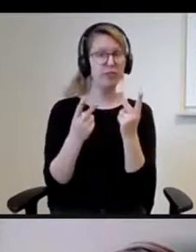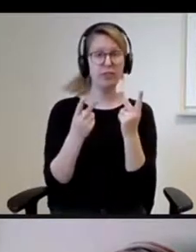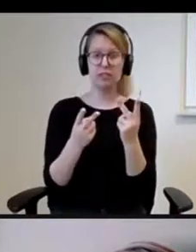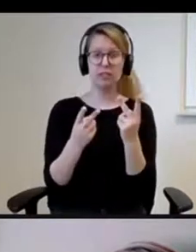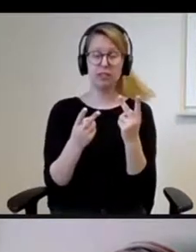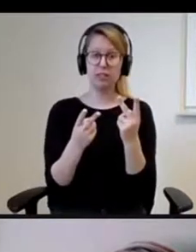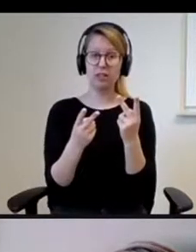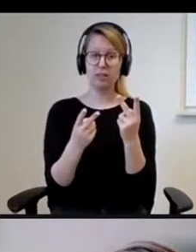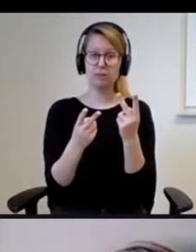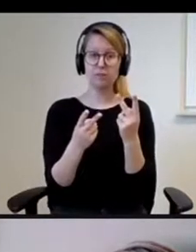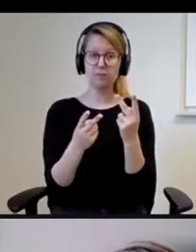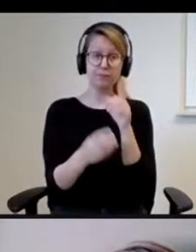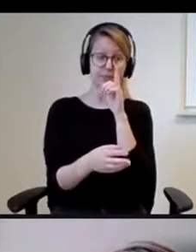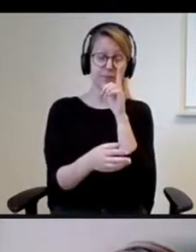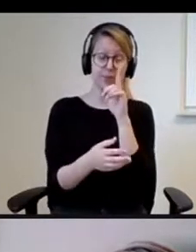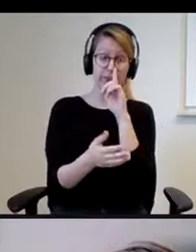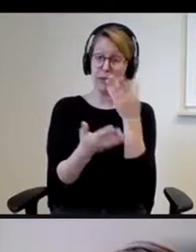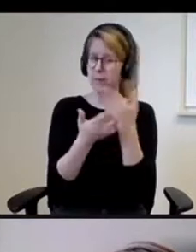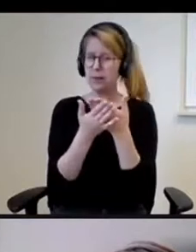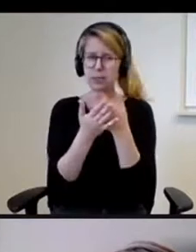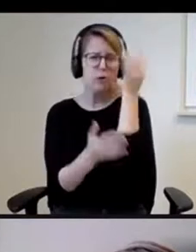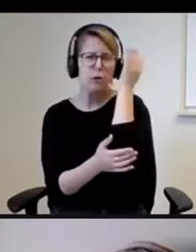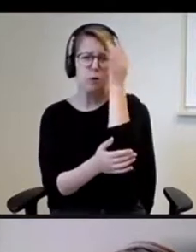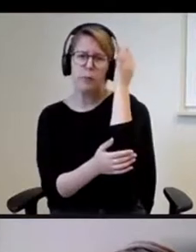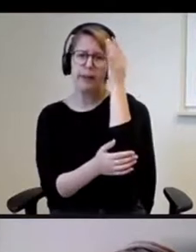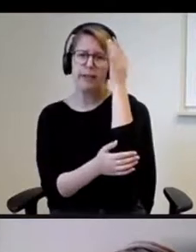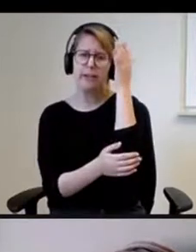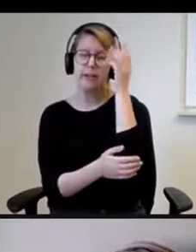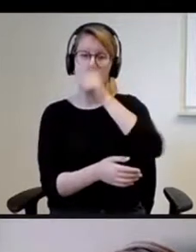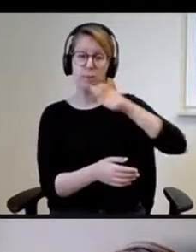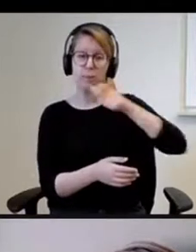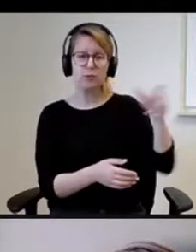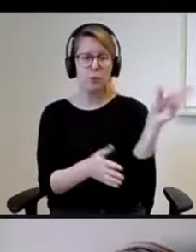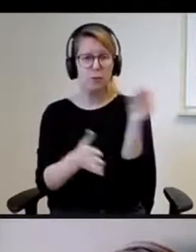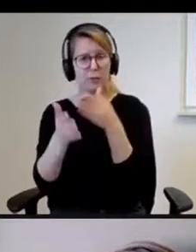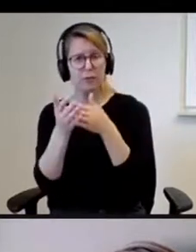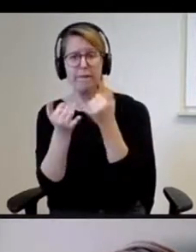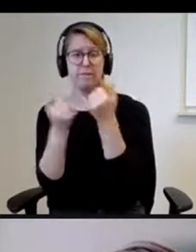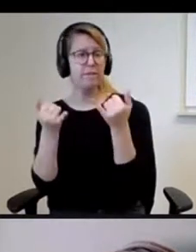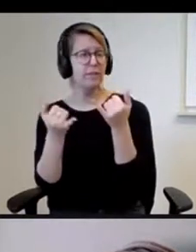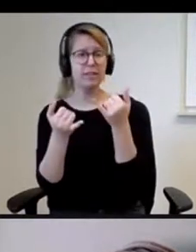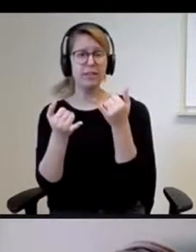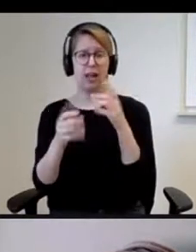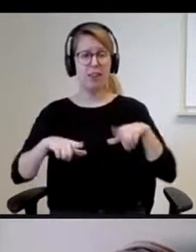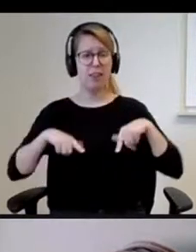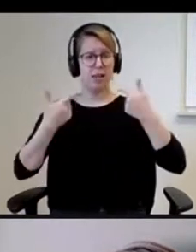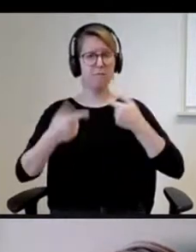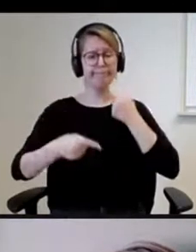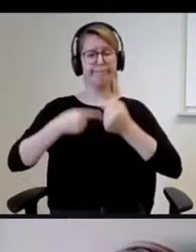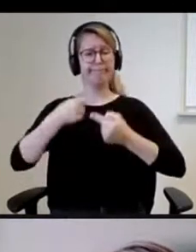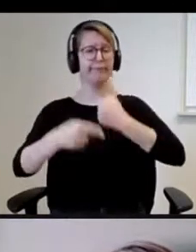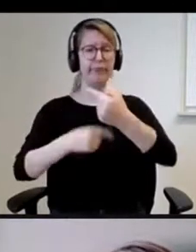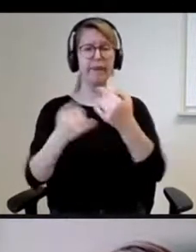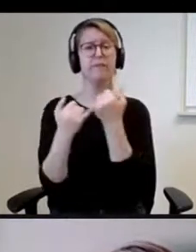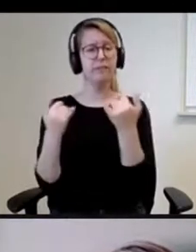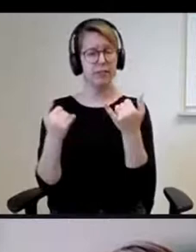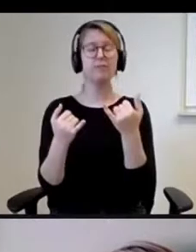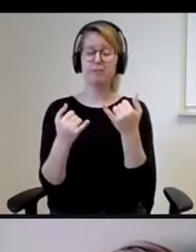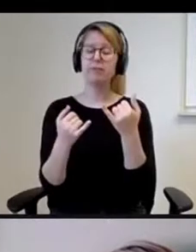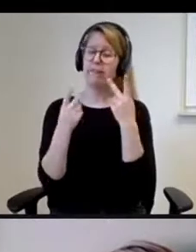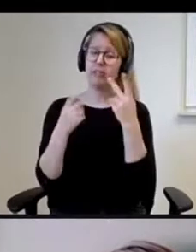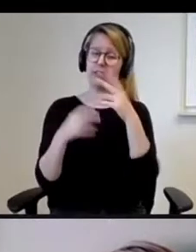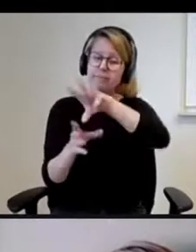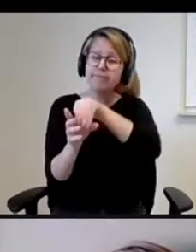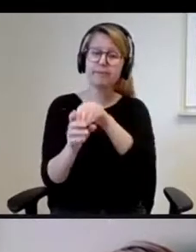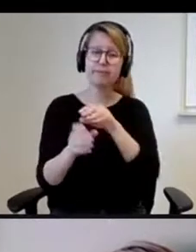un handicap. Comme tu l'as dit, Christophe, j'étais co-auteur ou co-rapporteur d'une résolution pour mon groupe socialiste. Je suis